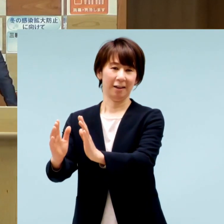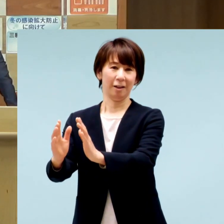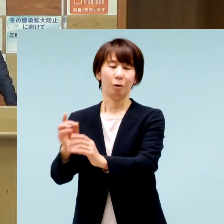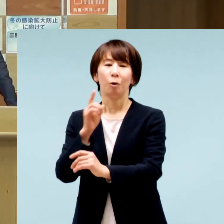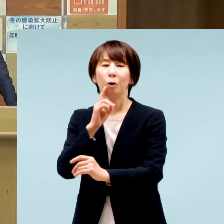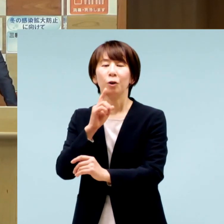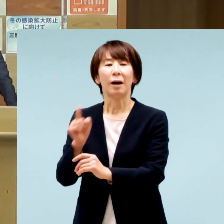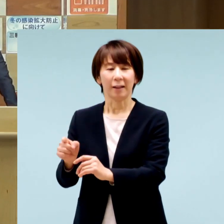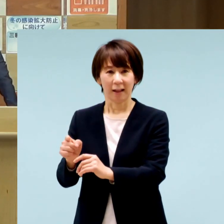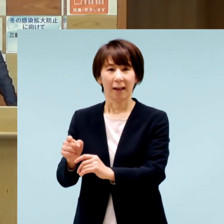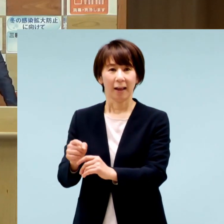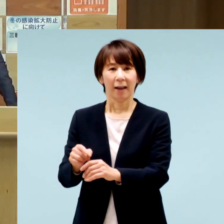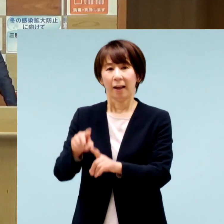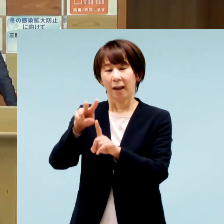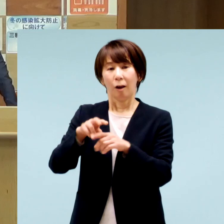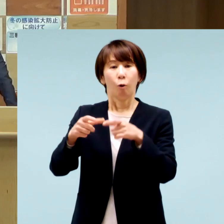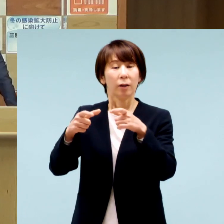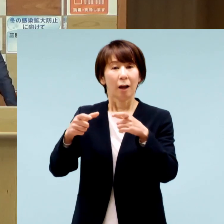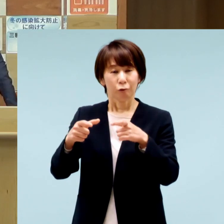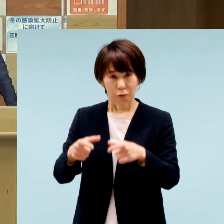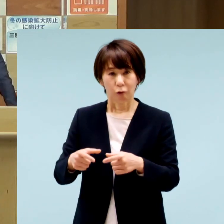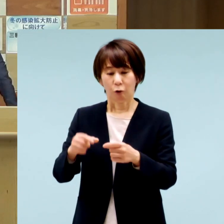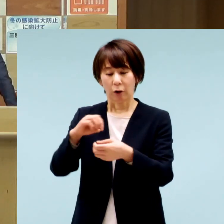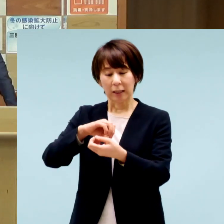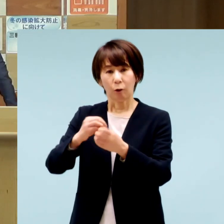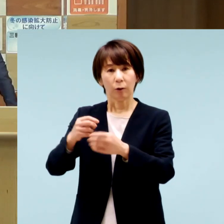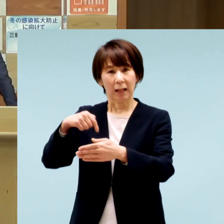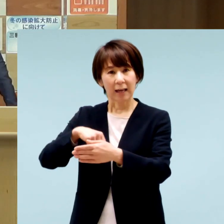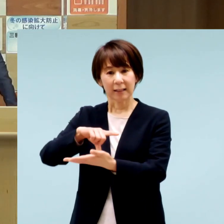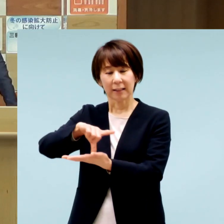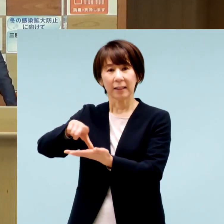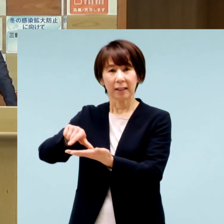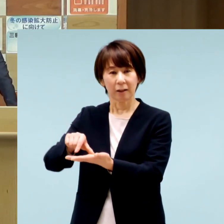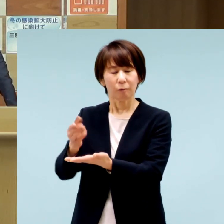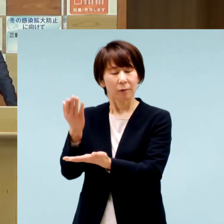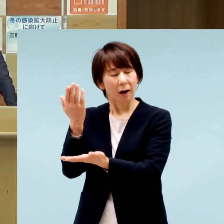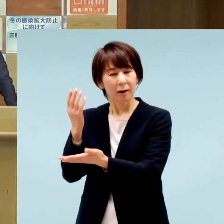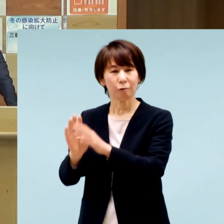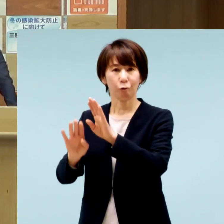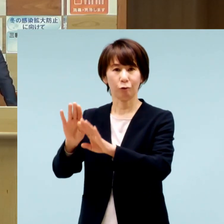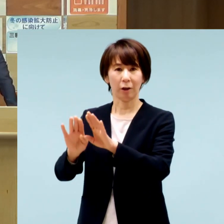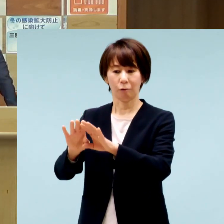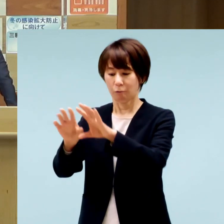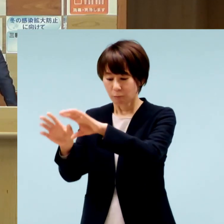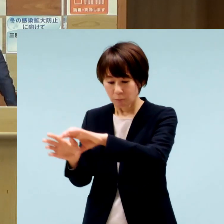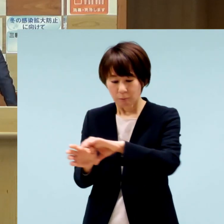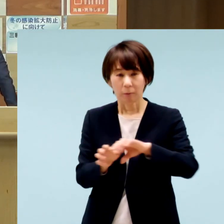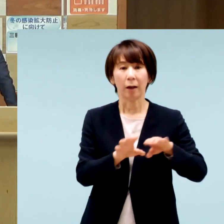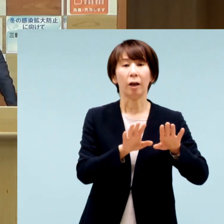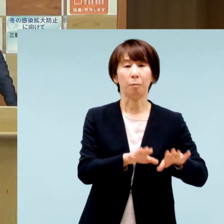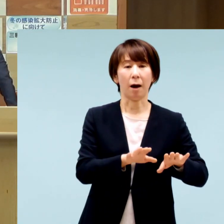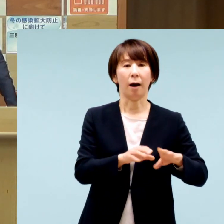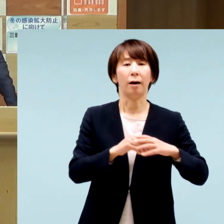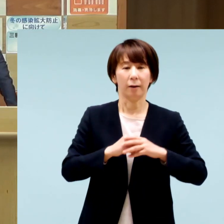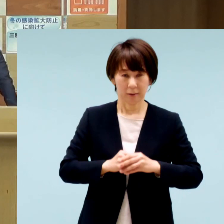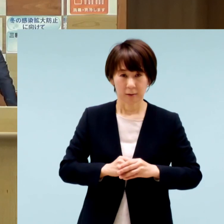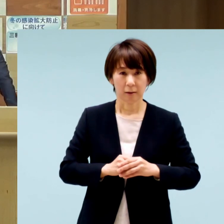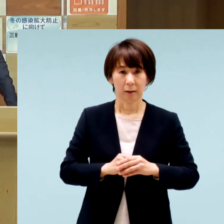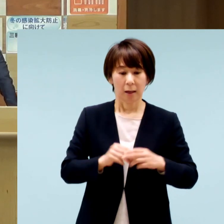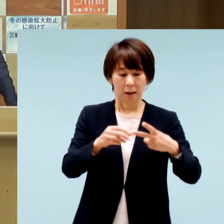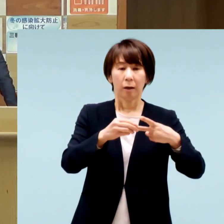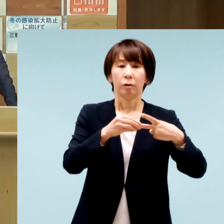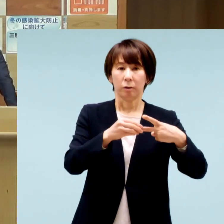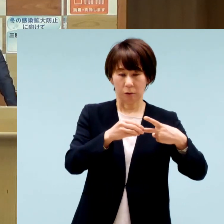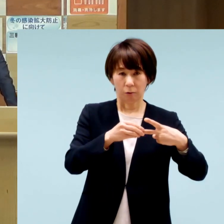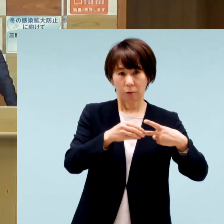を今に伝える銀行建築であります。また日華ウイスキー余市蒸留所施